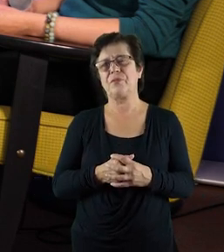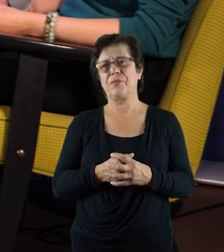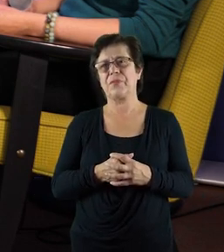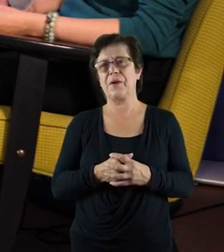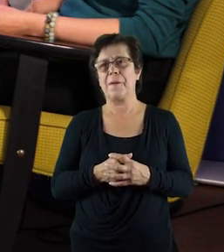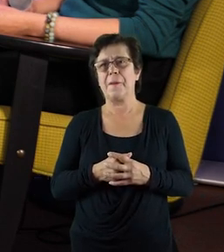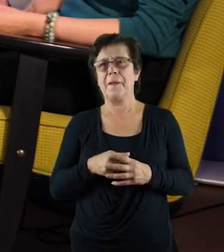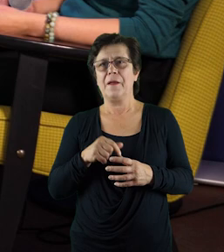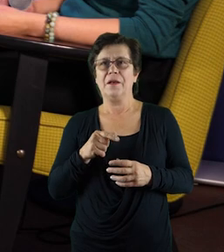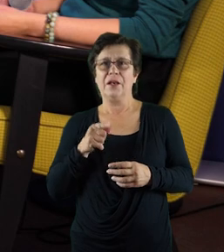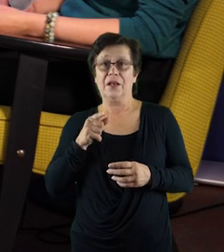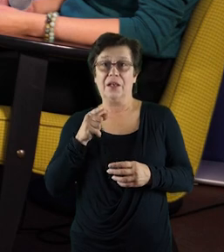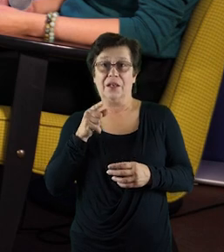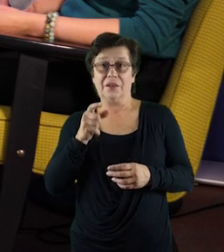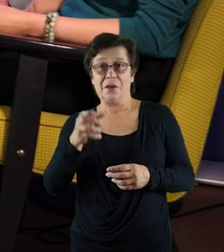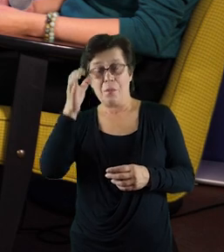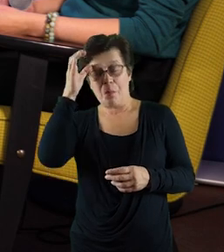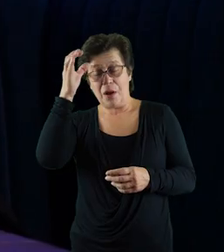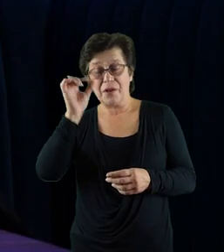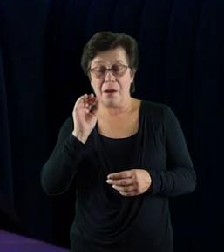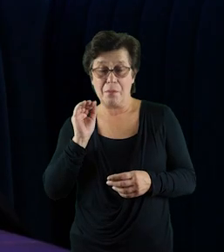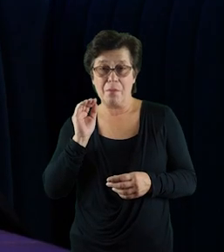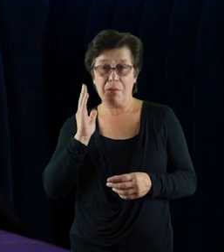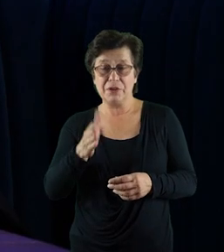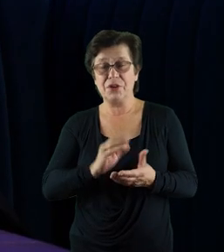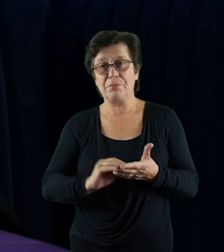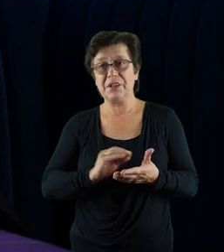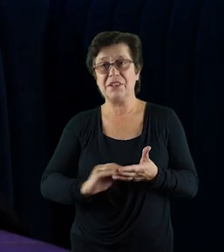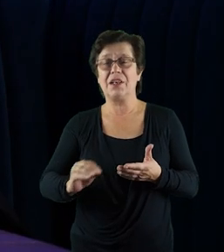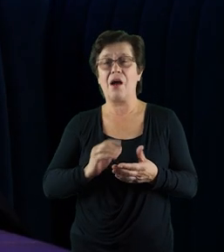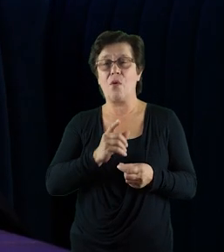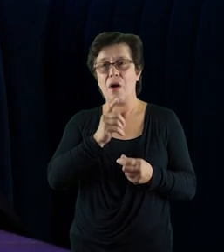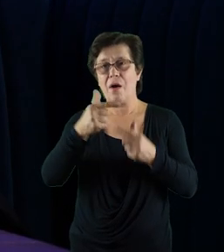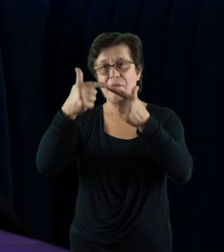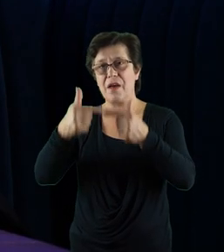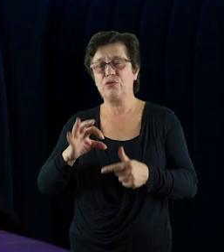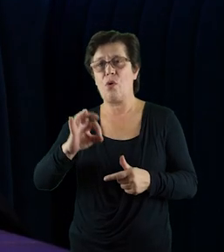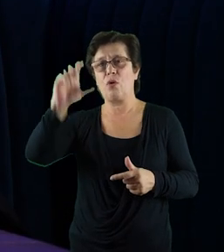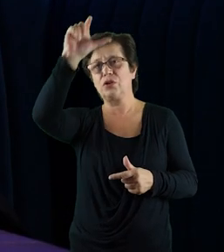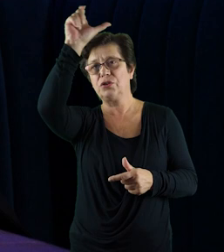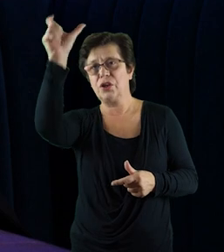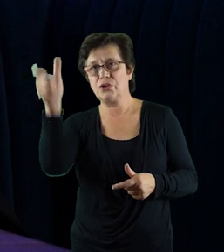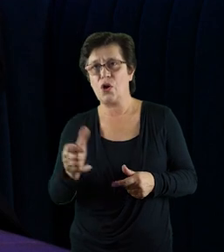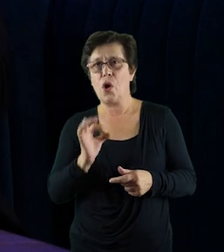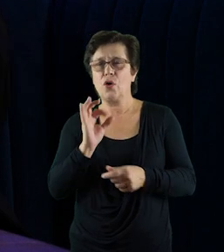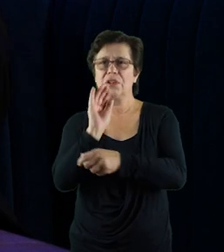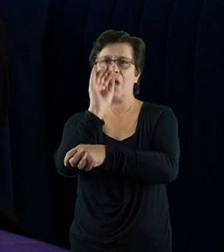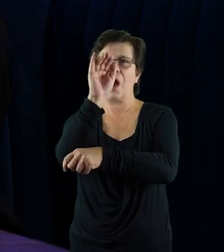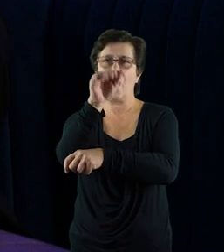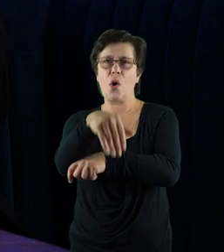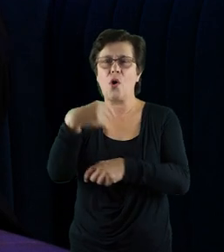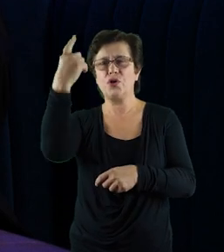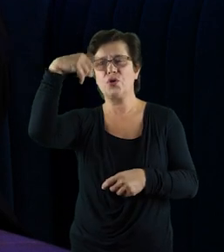który będzie pisał wiersze o księżycu, będzie pisał wiersze o zachodzie słońca, napisze 20 wierszy pod